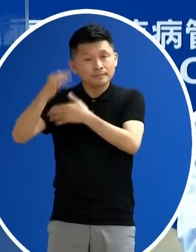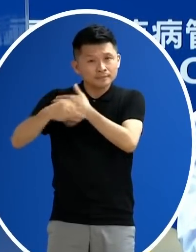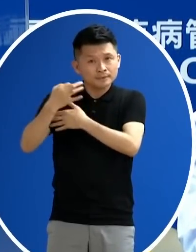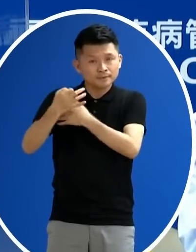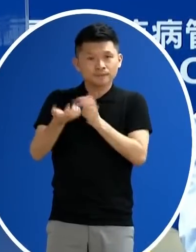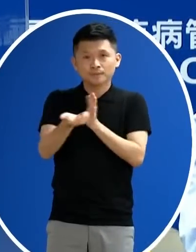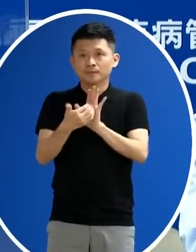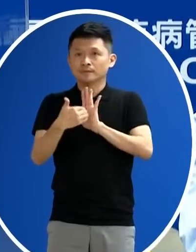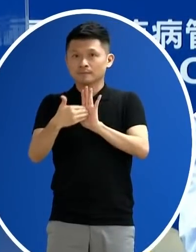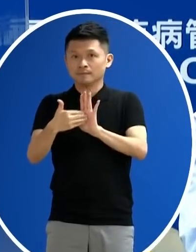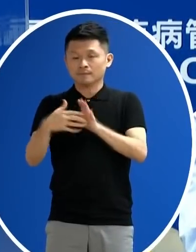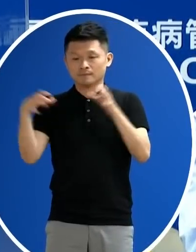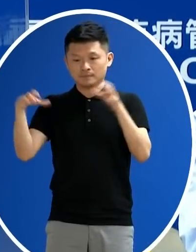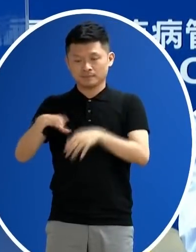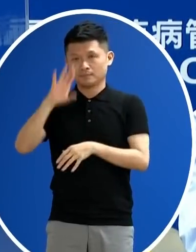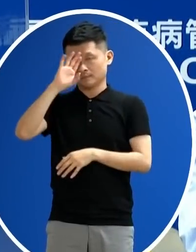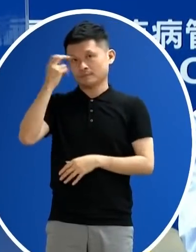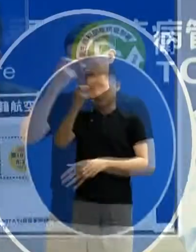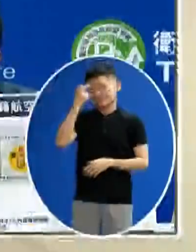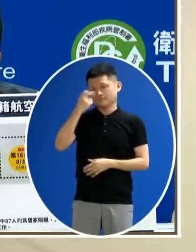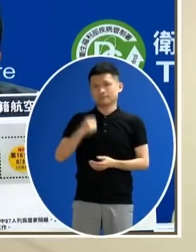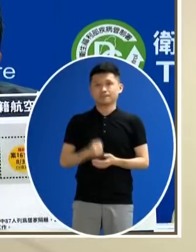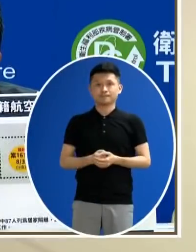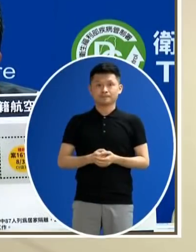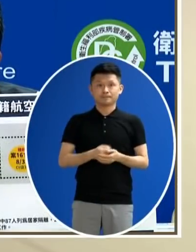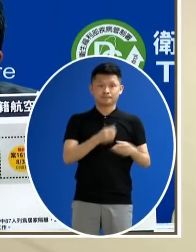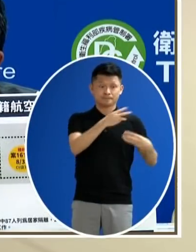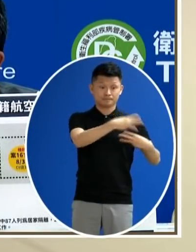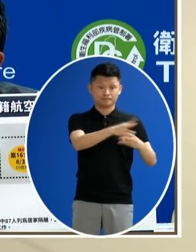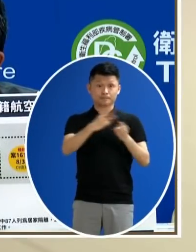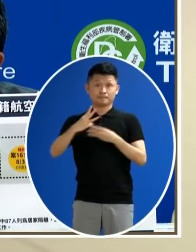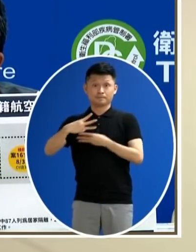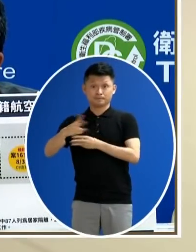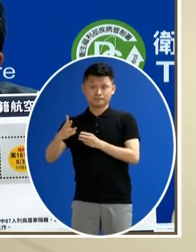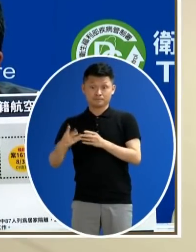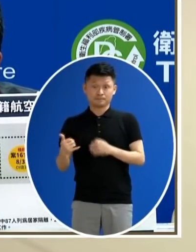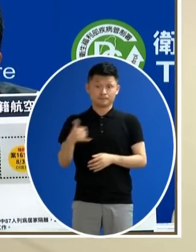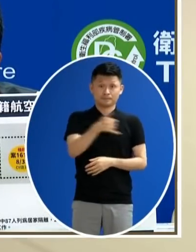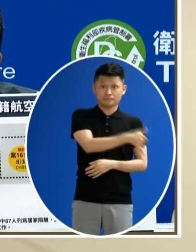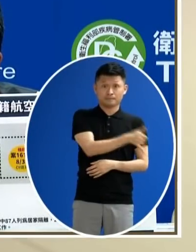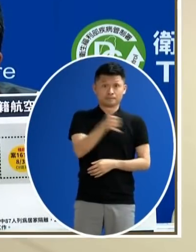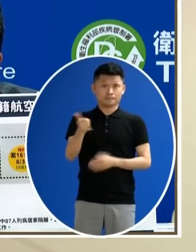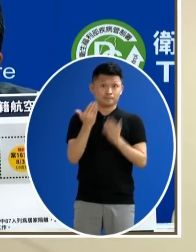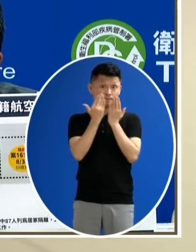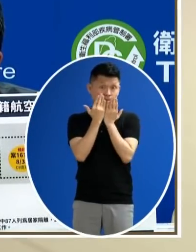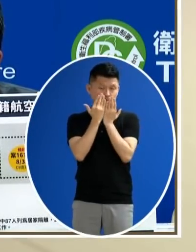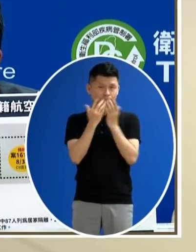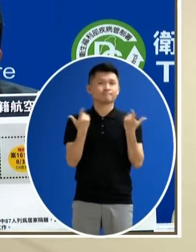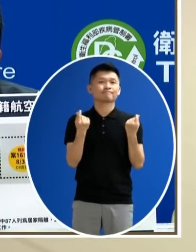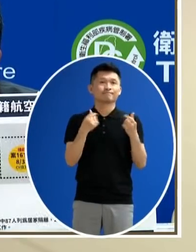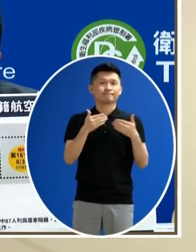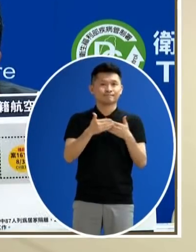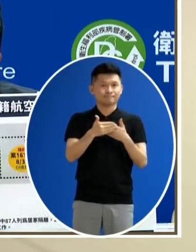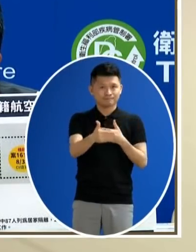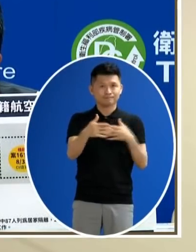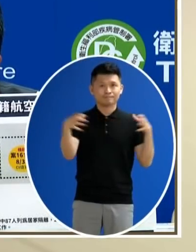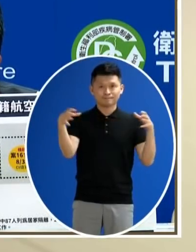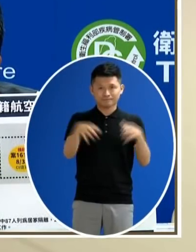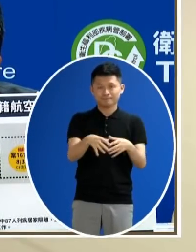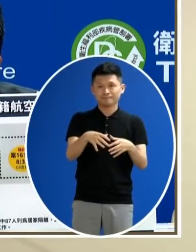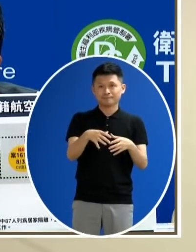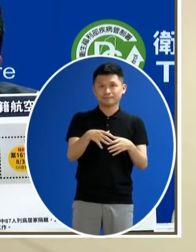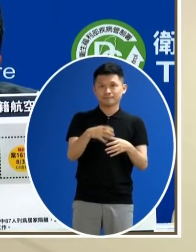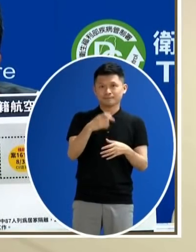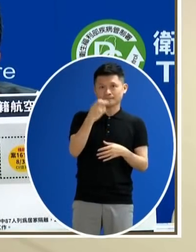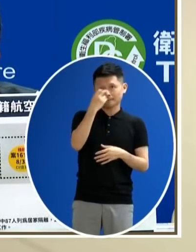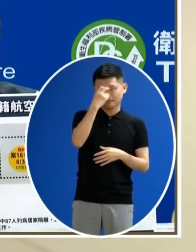防性集中检疫，那跨班上课的同学也是一样，集中检疫14天，那当天曾